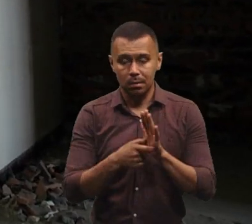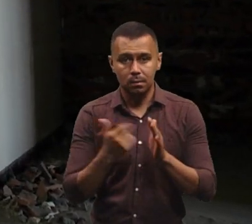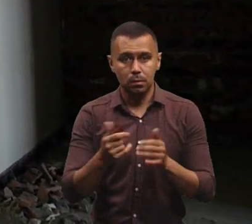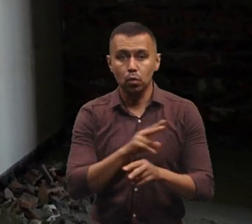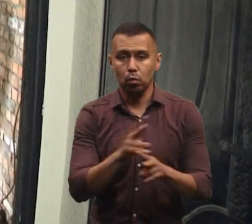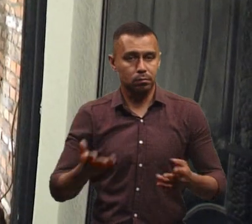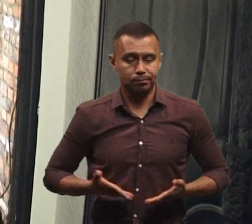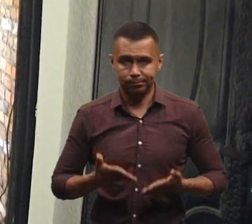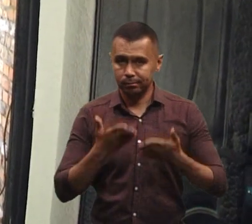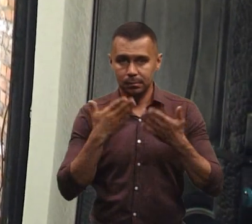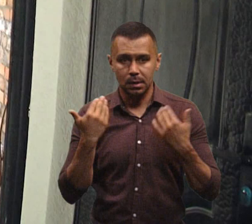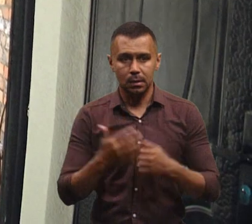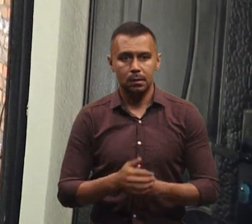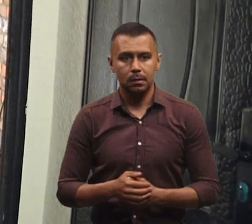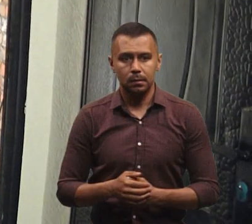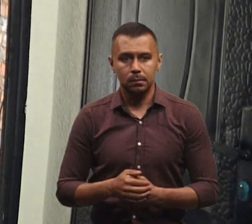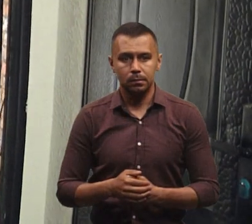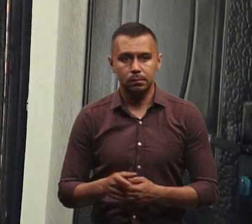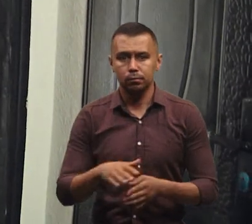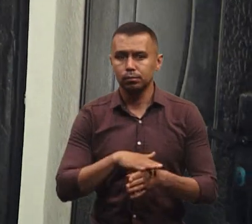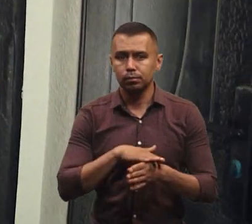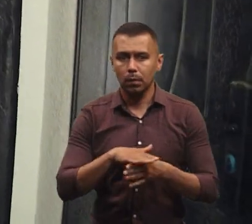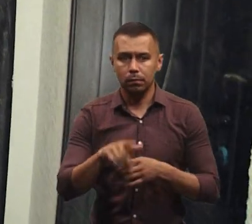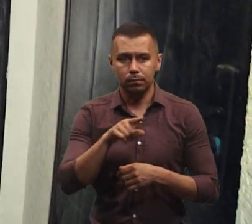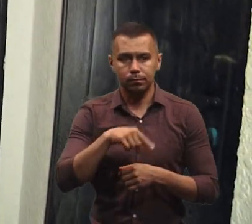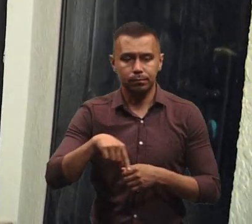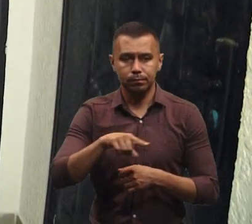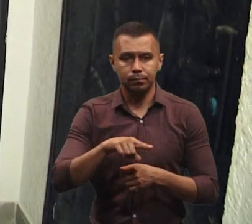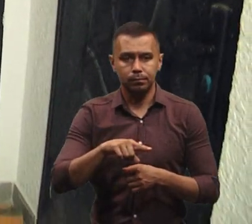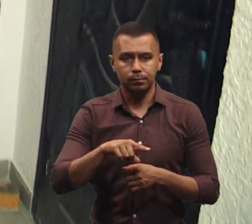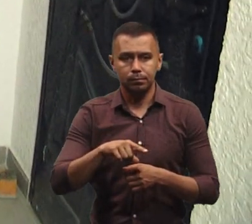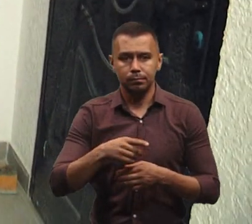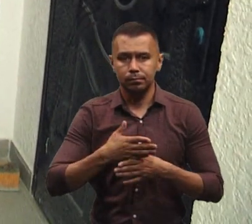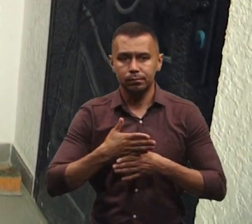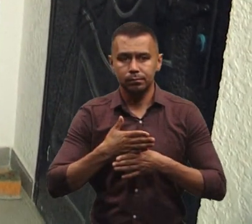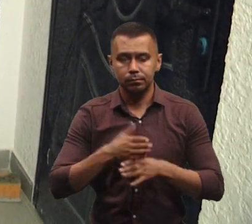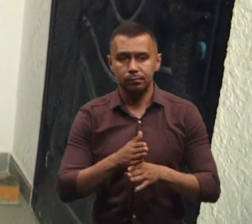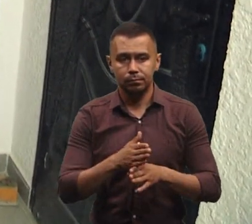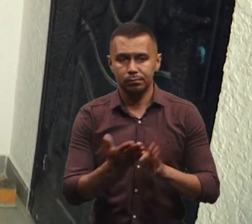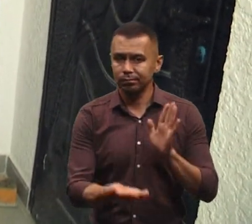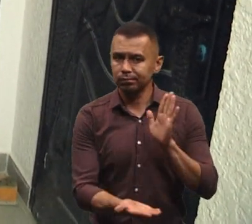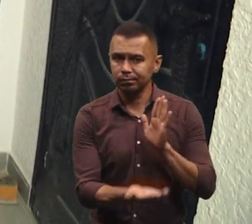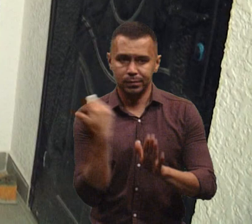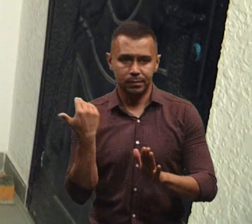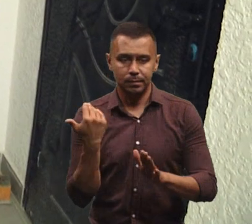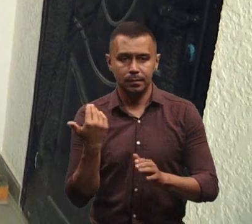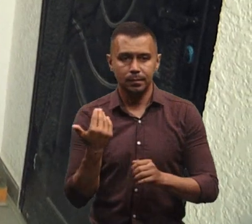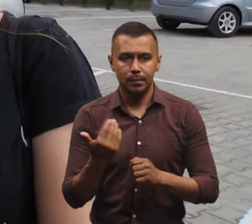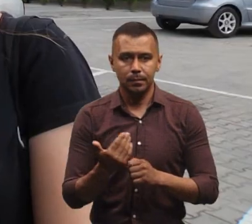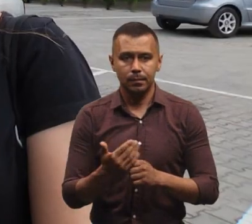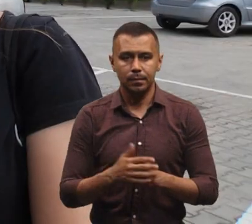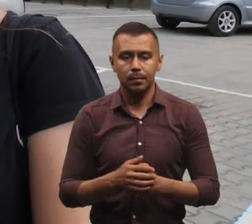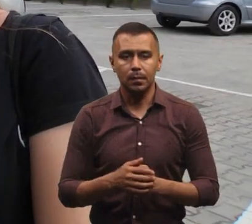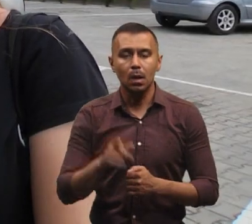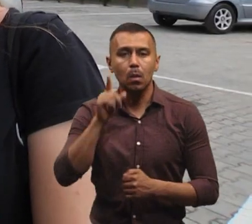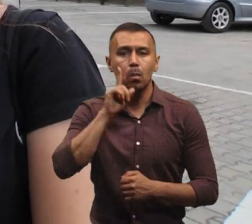ніхто не живе. Вигнуті вони повністю. Тут повністю дала вона, так вони повигиналися.